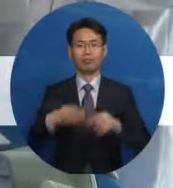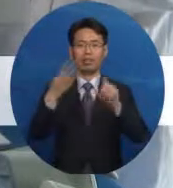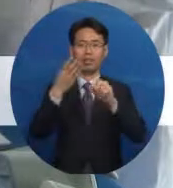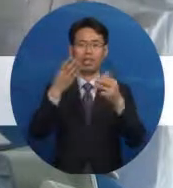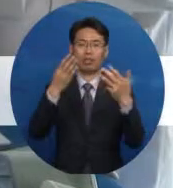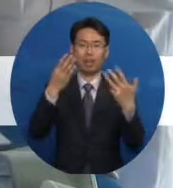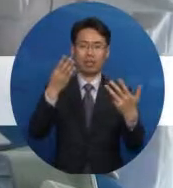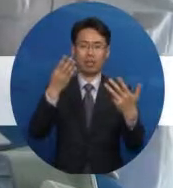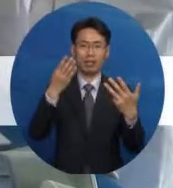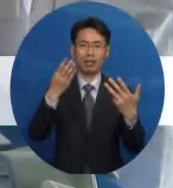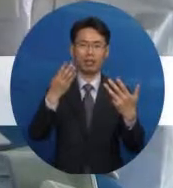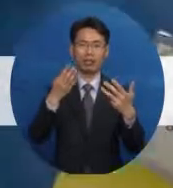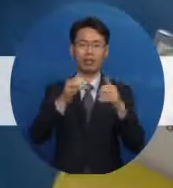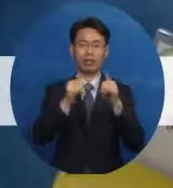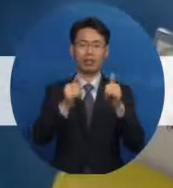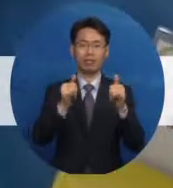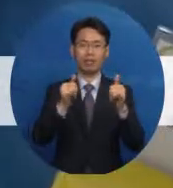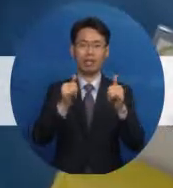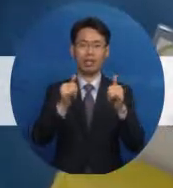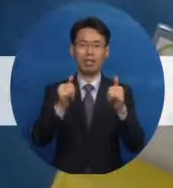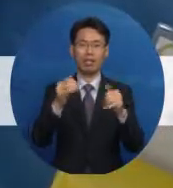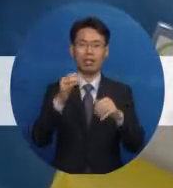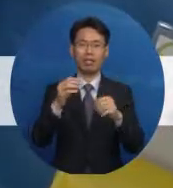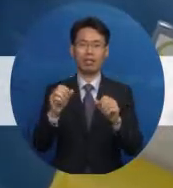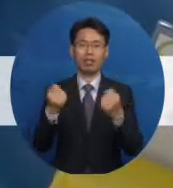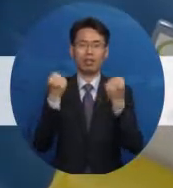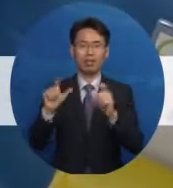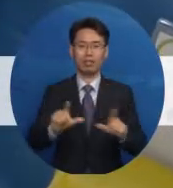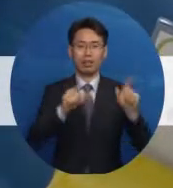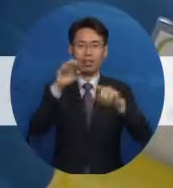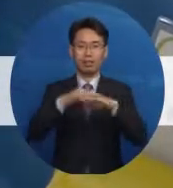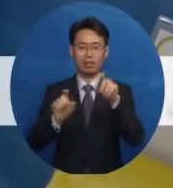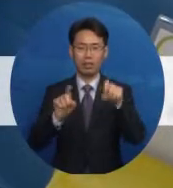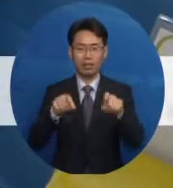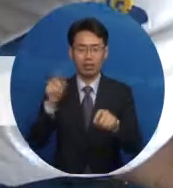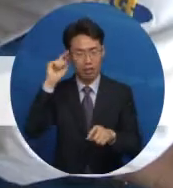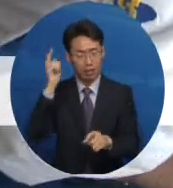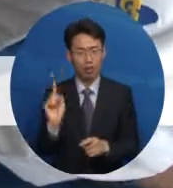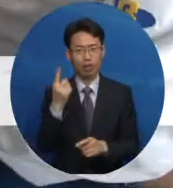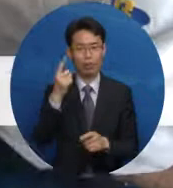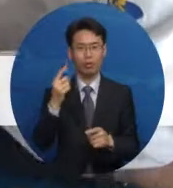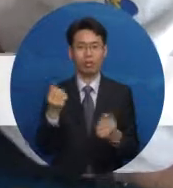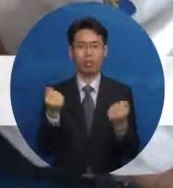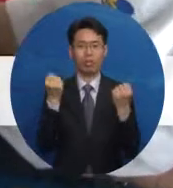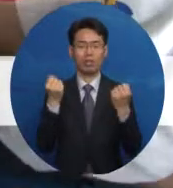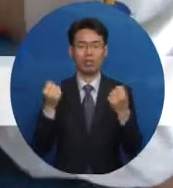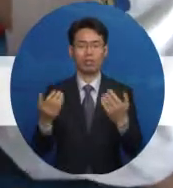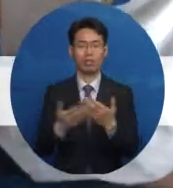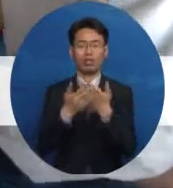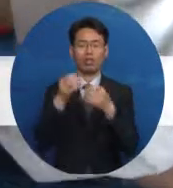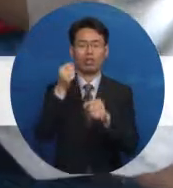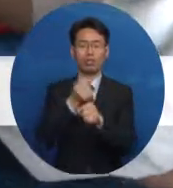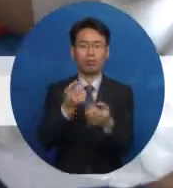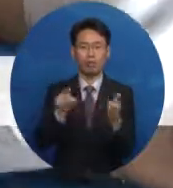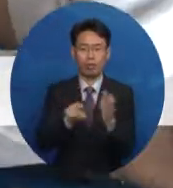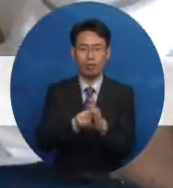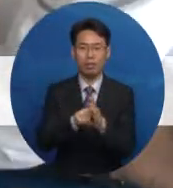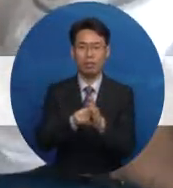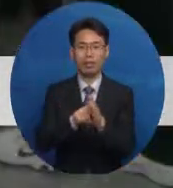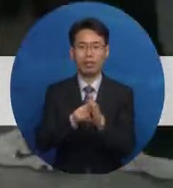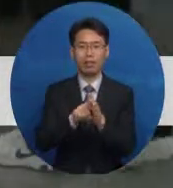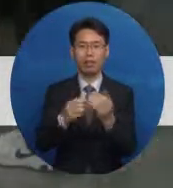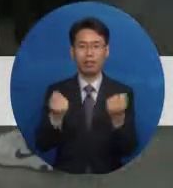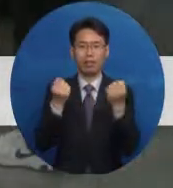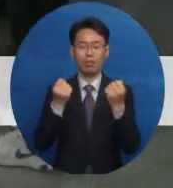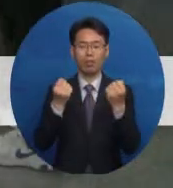포항시는 지난 8일 시민의 건강생활 실천 의식을 높이고 지역사회 건강증진 기반을 다지기 위한 제42회 보건의 날